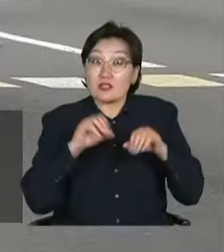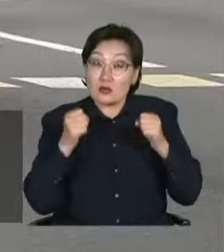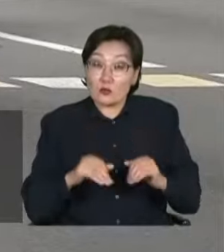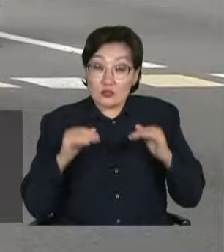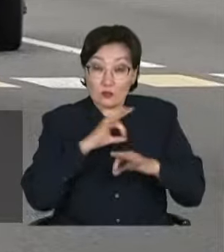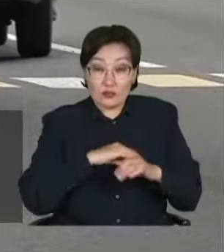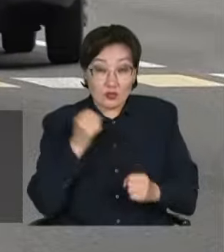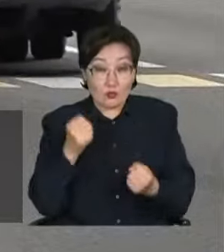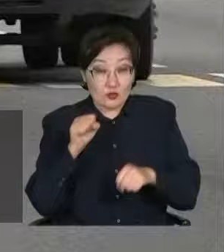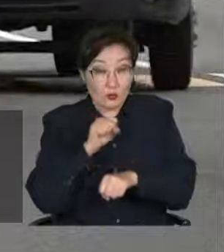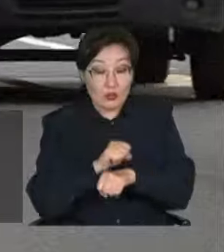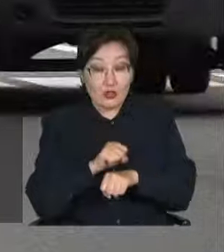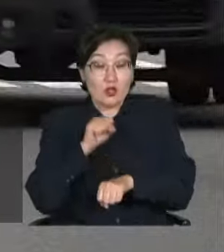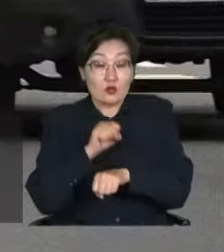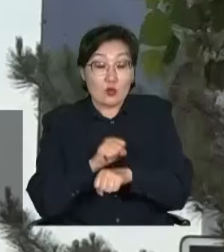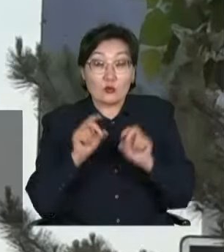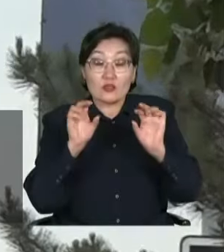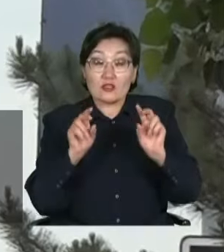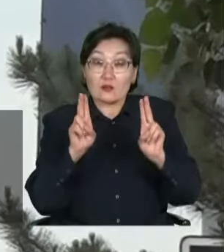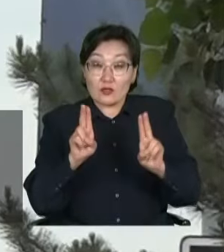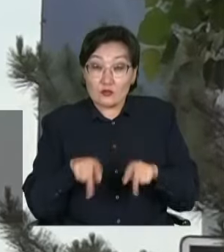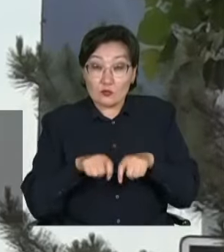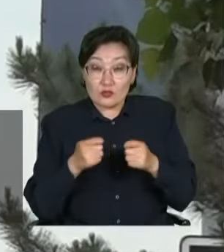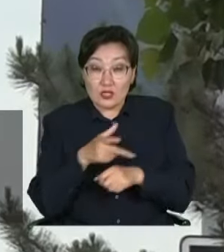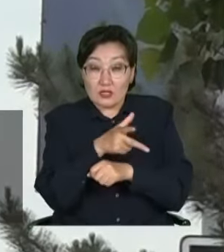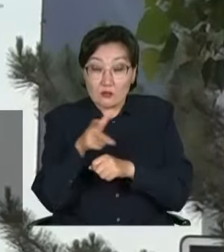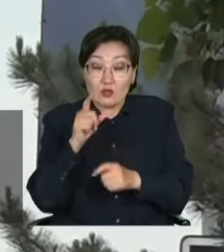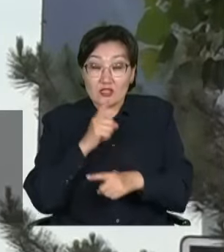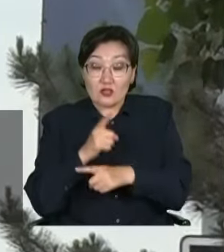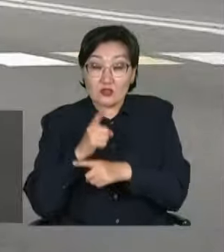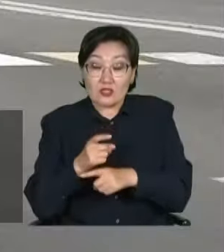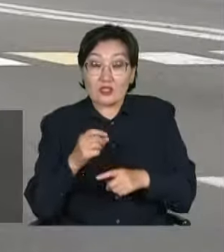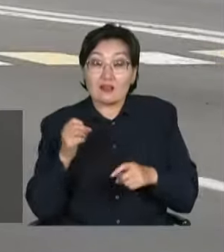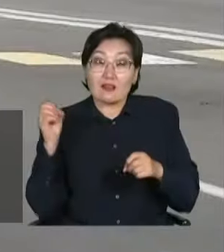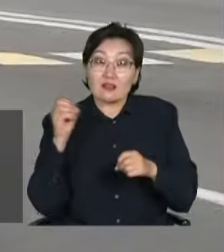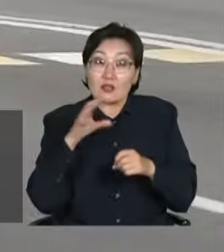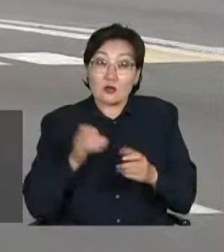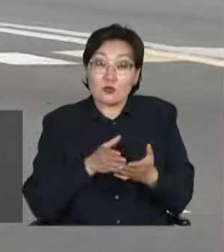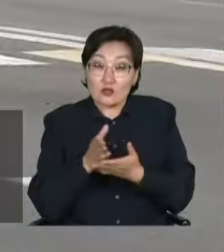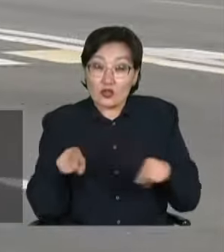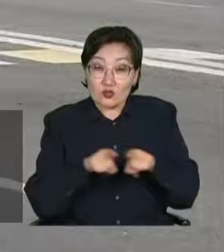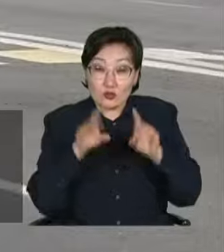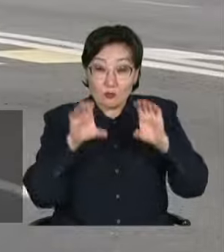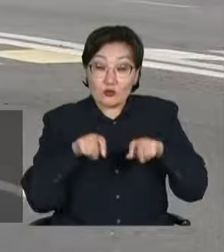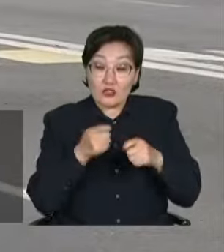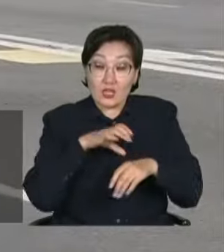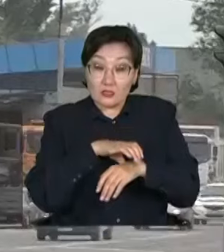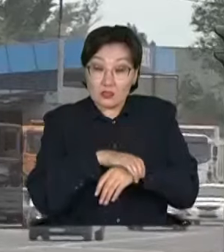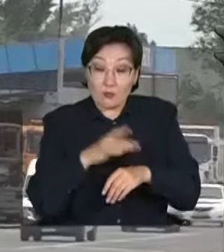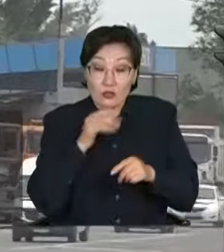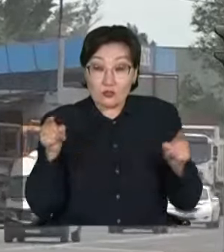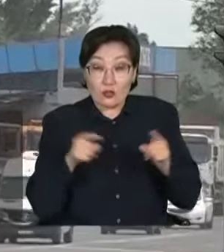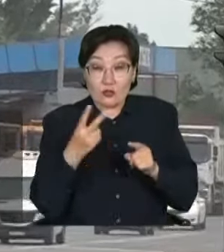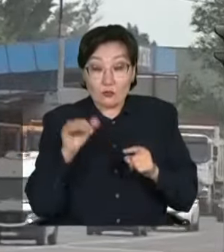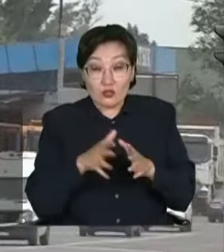көлікті тоқтату немесе тоқтап тұру қағидаларын бұзу, бағдаршамның тыйым салынған сигналына өту сынды заң бұзушылықтарды да анықтайды. Аз ғана уақыттың ішінде